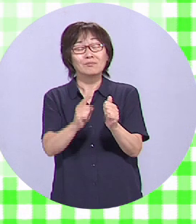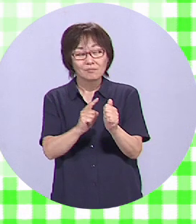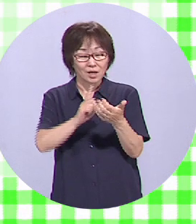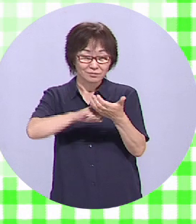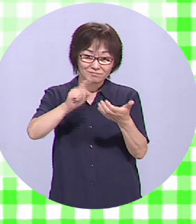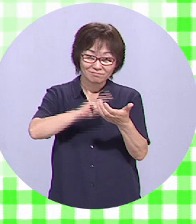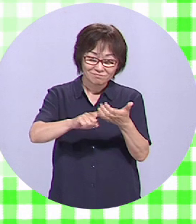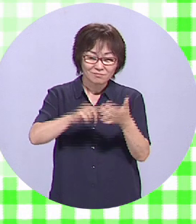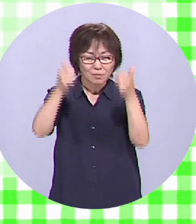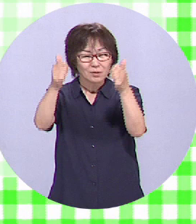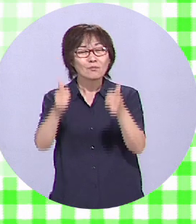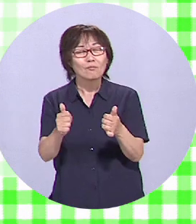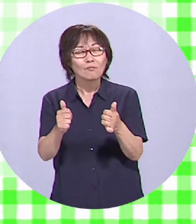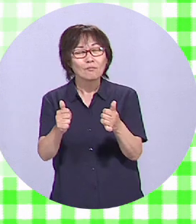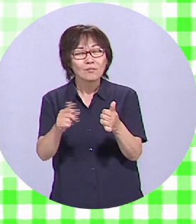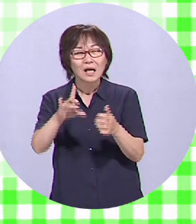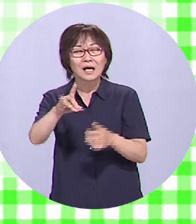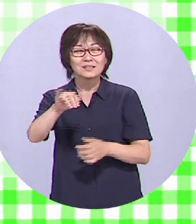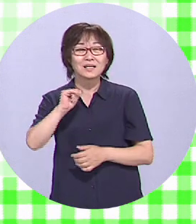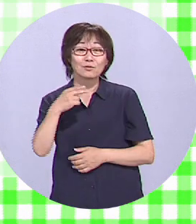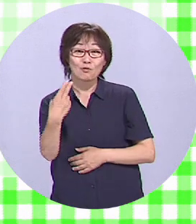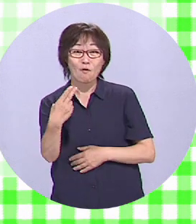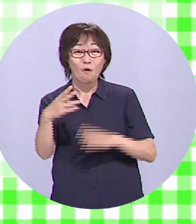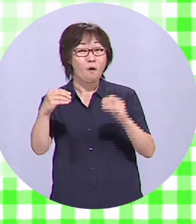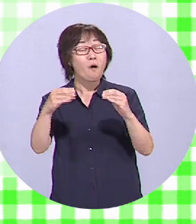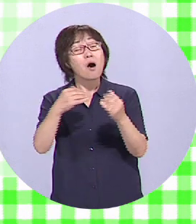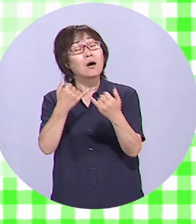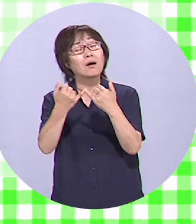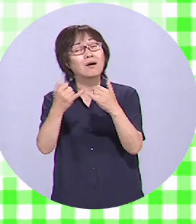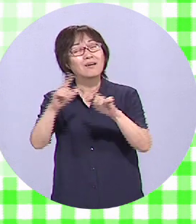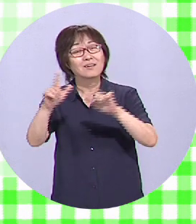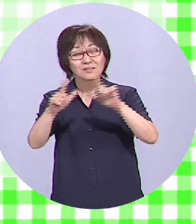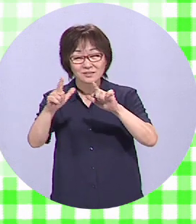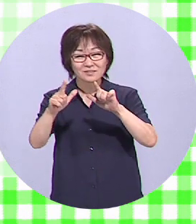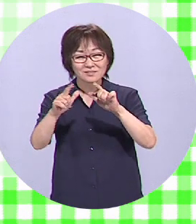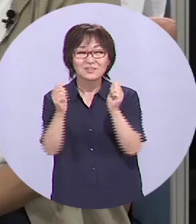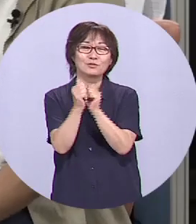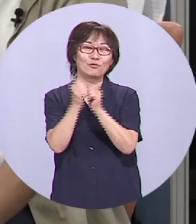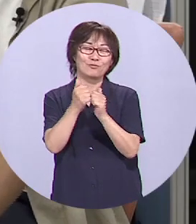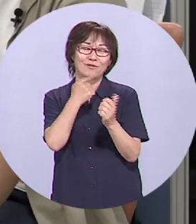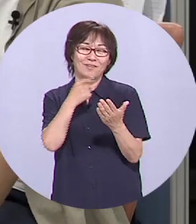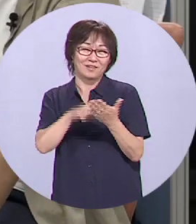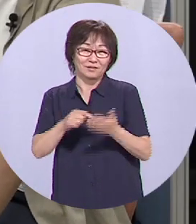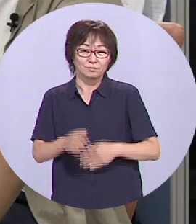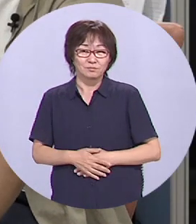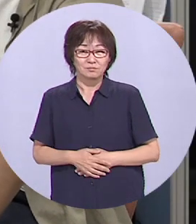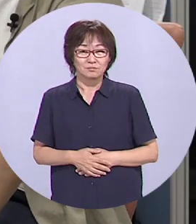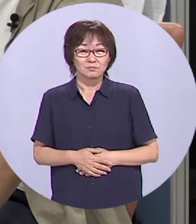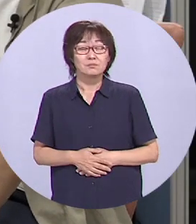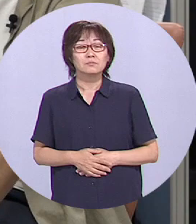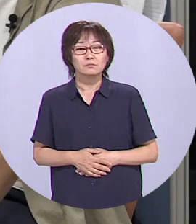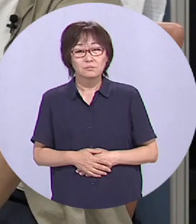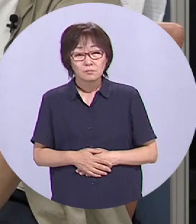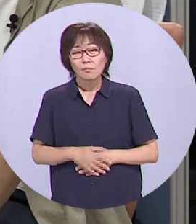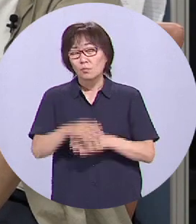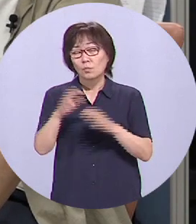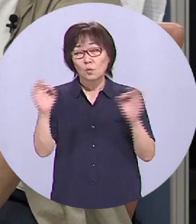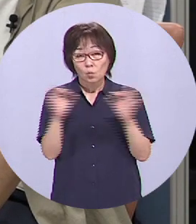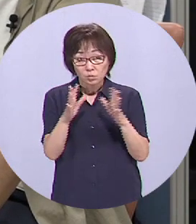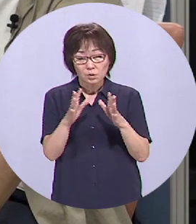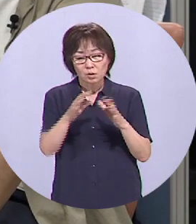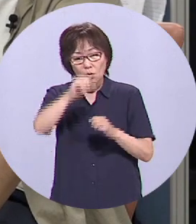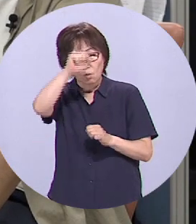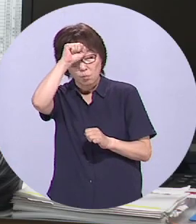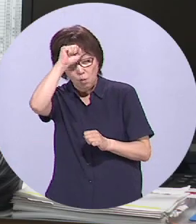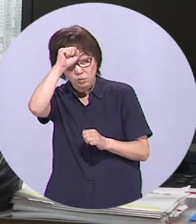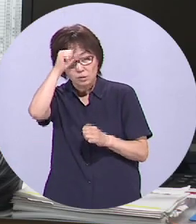ャット形式で気軽に相談できるようになっています。 急な病気や 怪我の